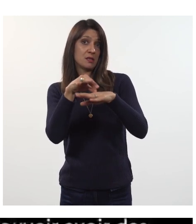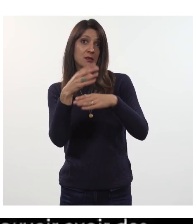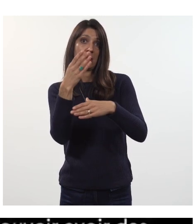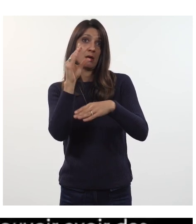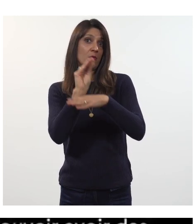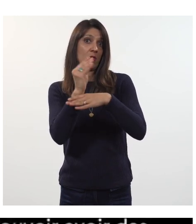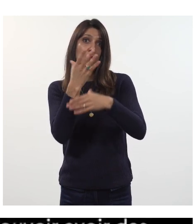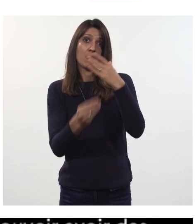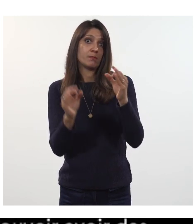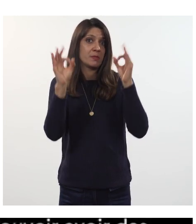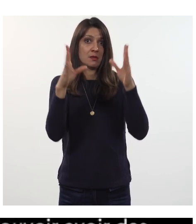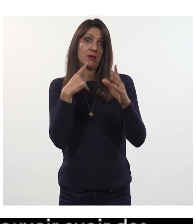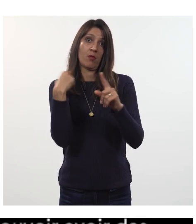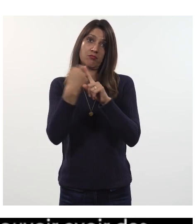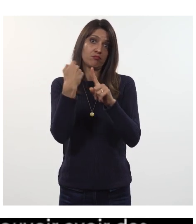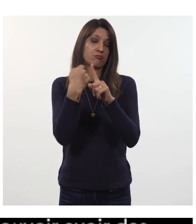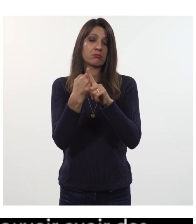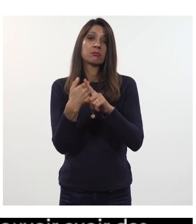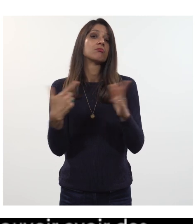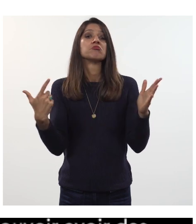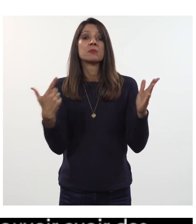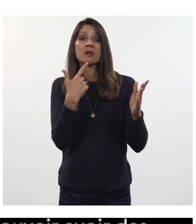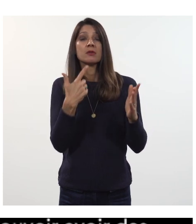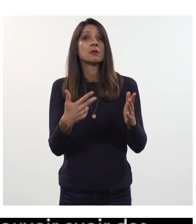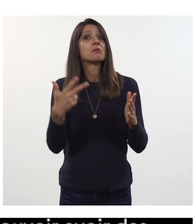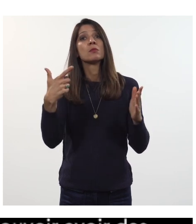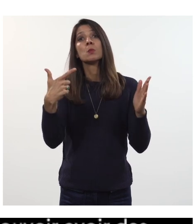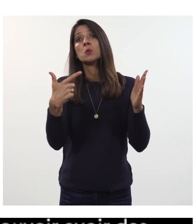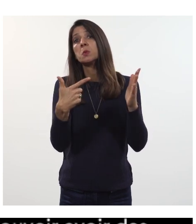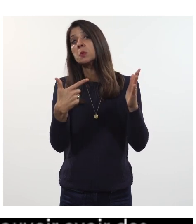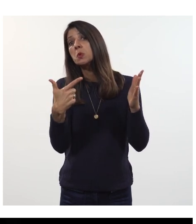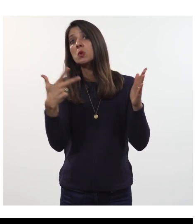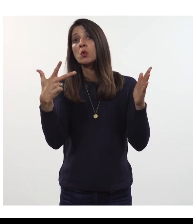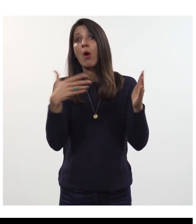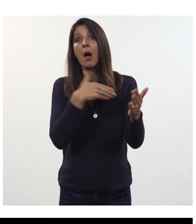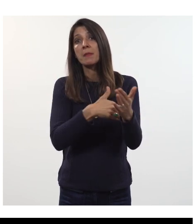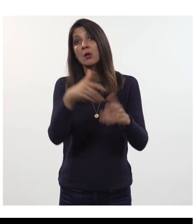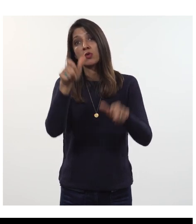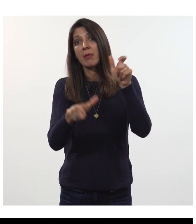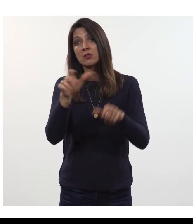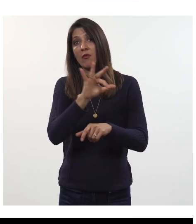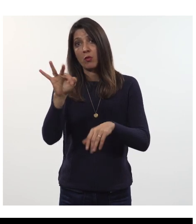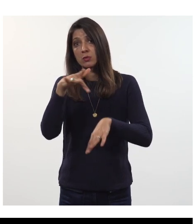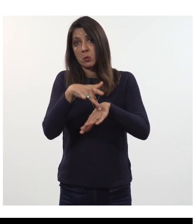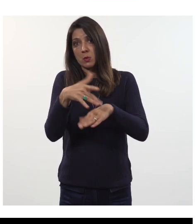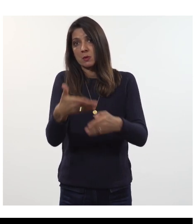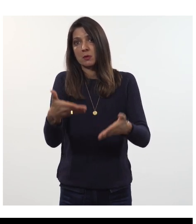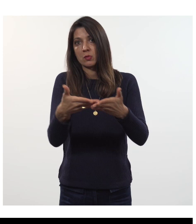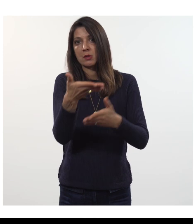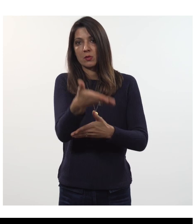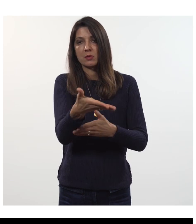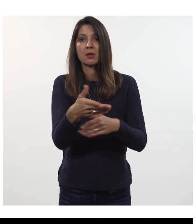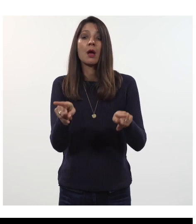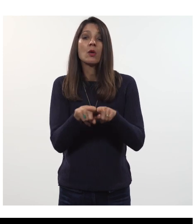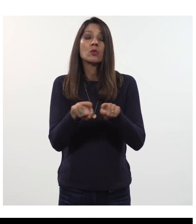hein, qui touche plus de 2 millions, 2 à 3 hein, millions de personnes en France. De se mobiliser, finalement,